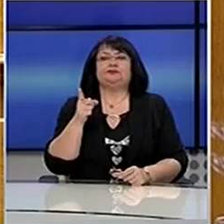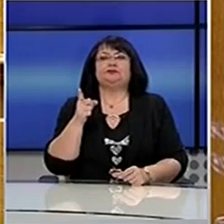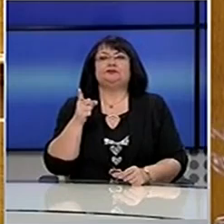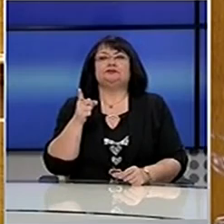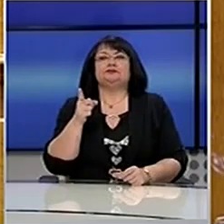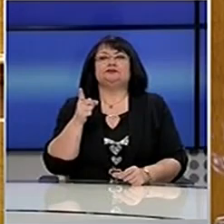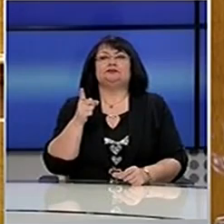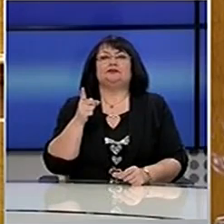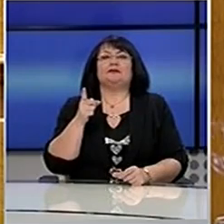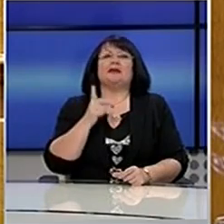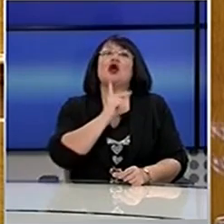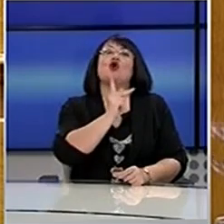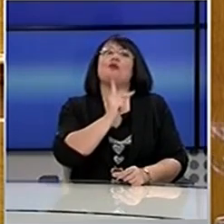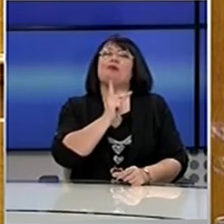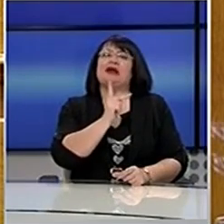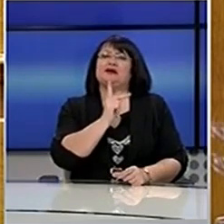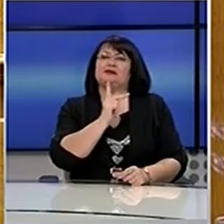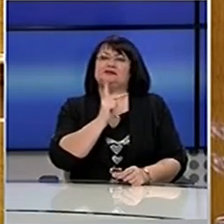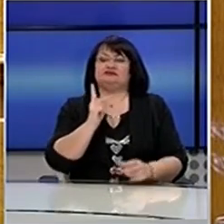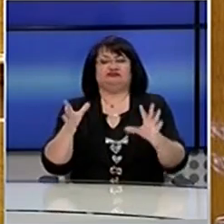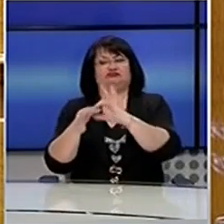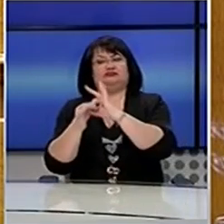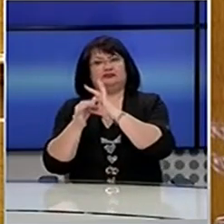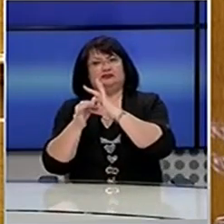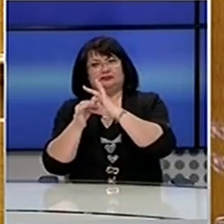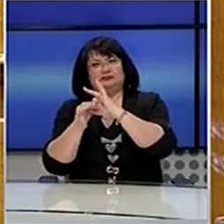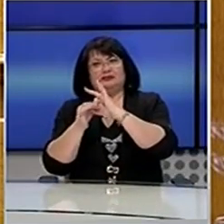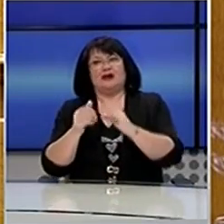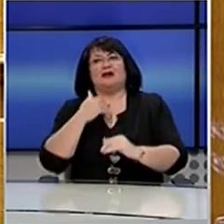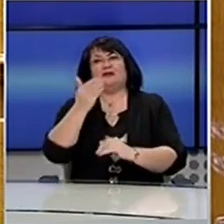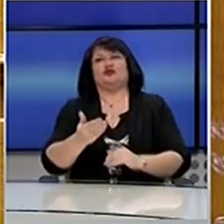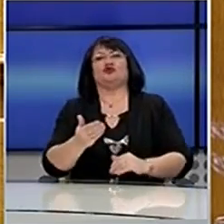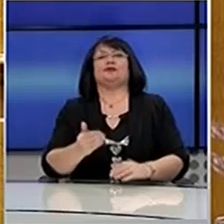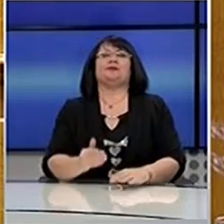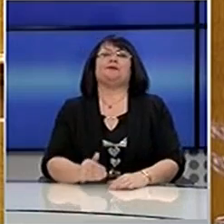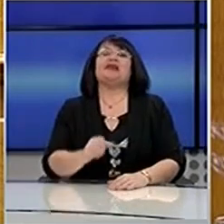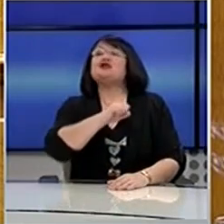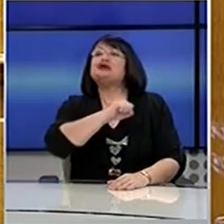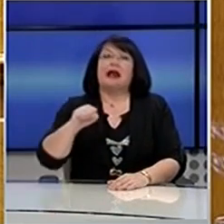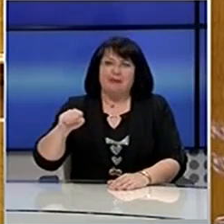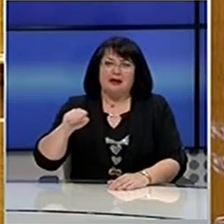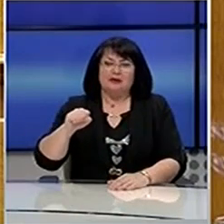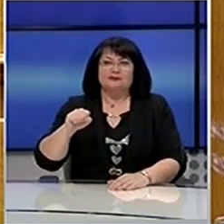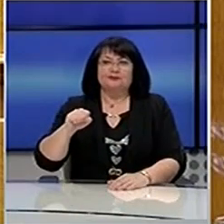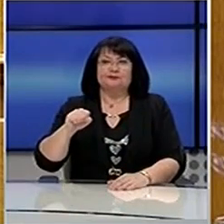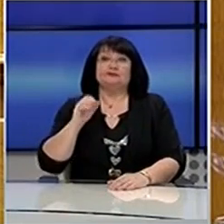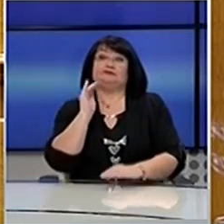του Τζέρεμι Κόρμπιν, με τον οποίο τόσο καλές σχέσεις είχατε, ο Σερ Κιρ Στάρμερ,